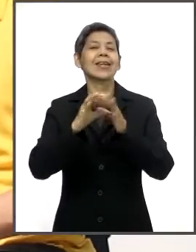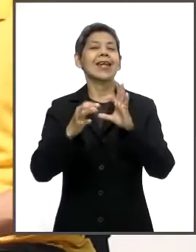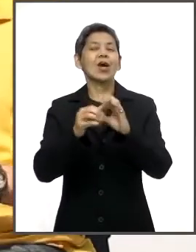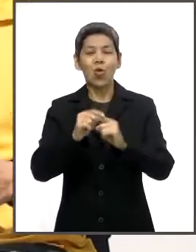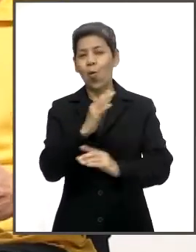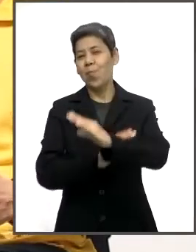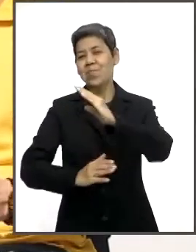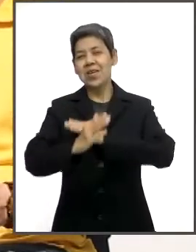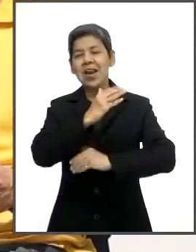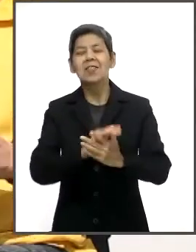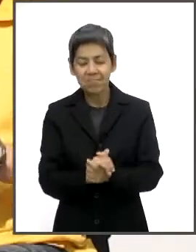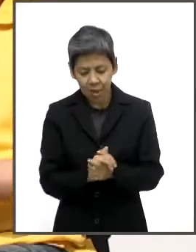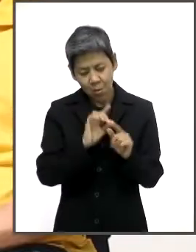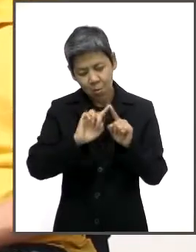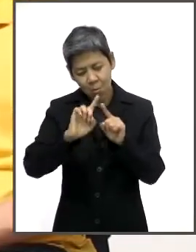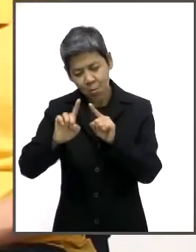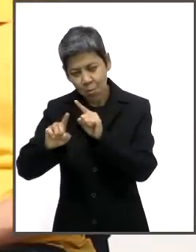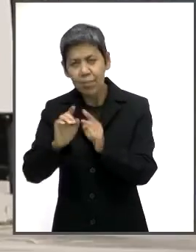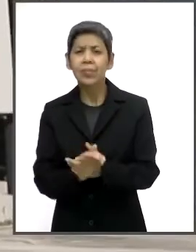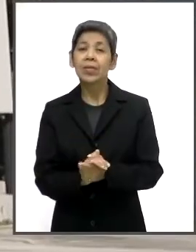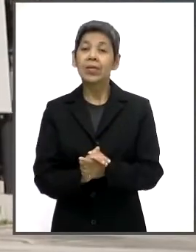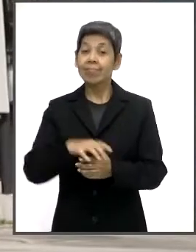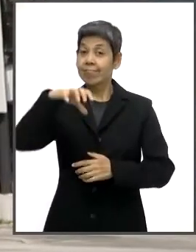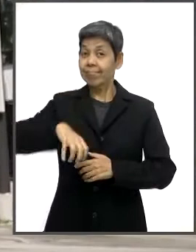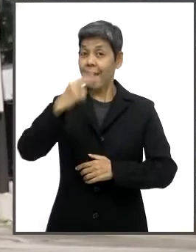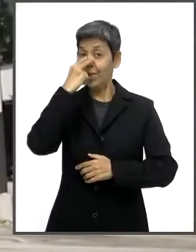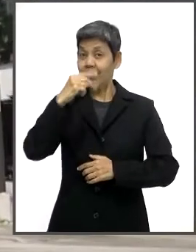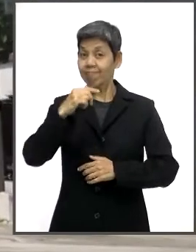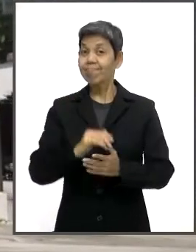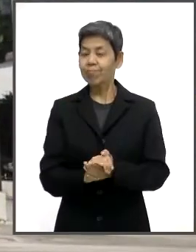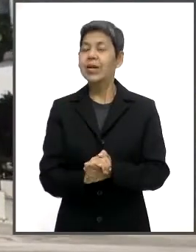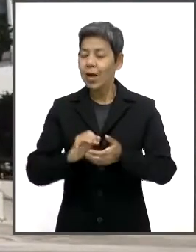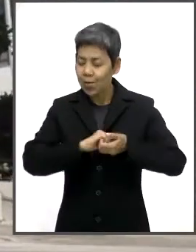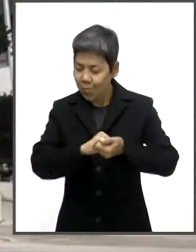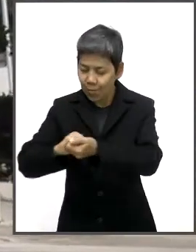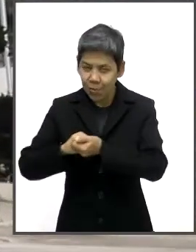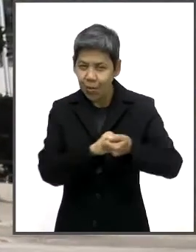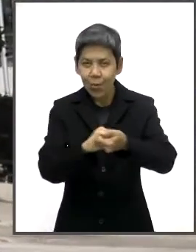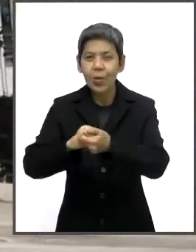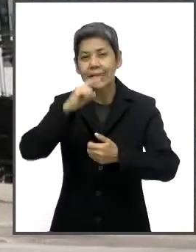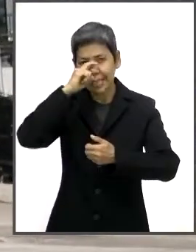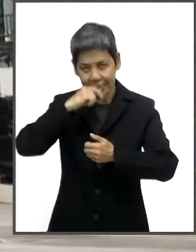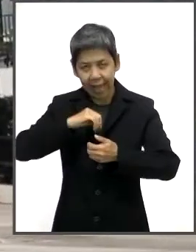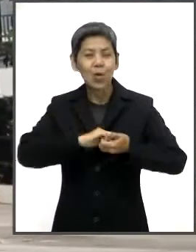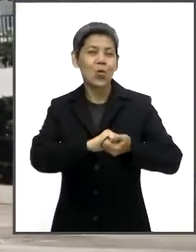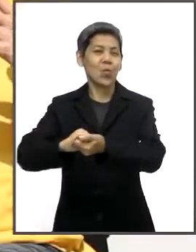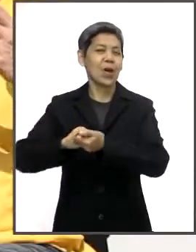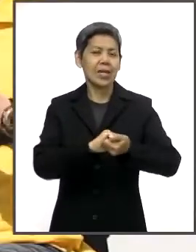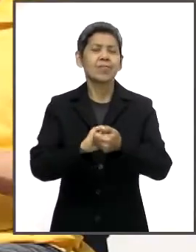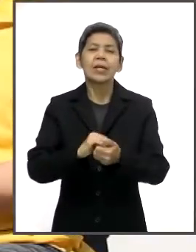กีฬาสำหรับคนพิการนะครับหลายๆประเภทเลยนะฮะอาคารด้านหลังของผมนะครับก็เป็นความร่วมมือระหว่างพี่น้องชาวไทยนะฮะ